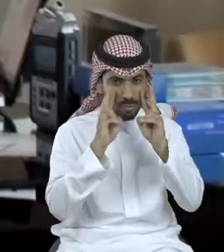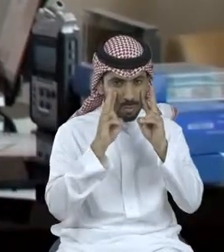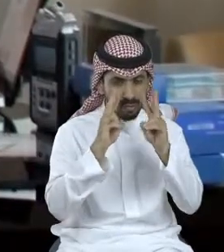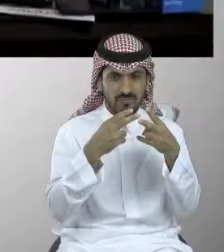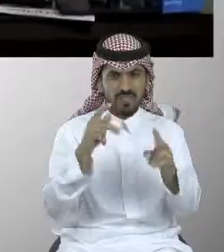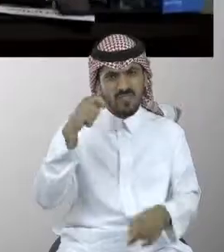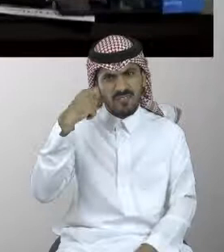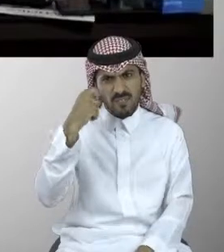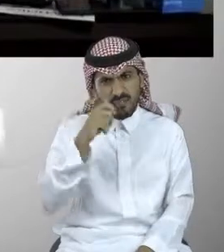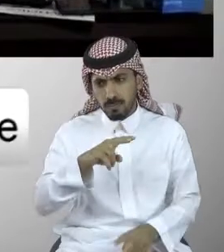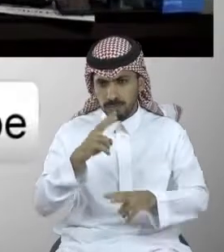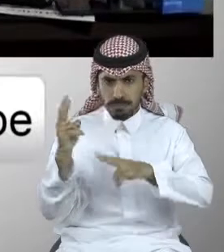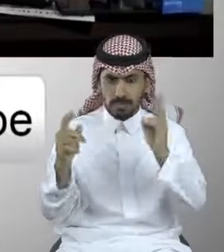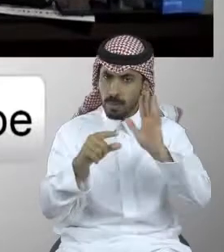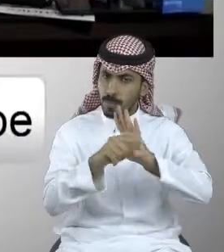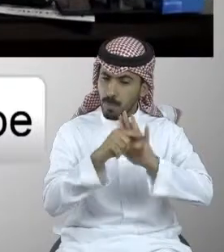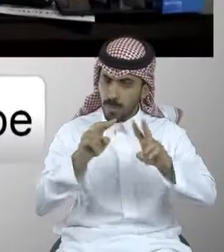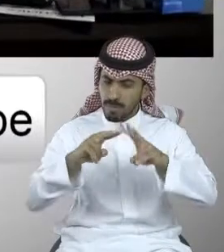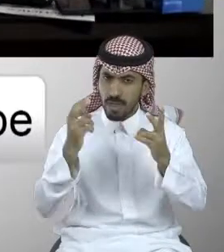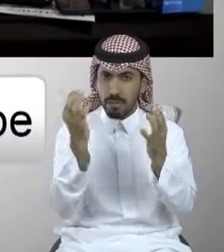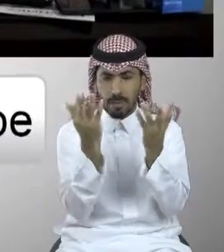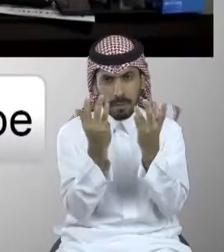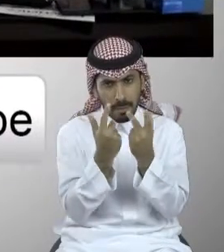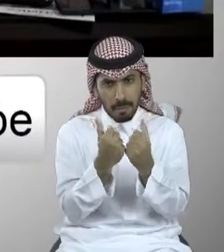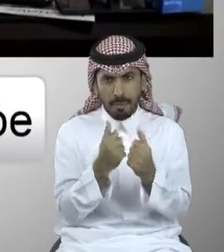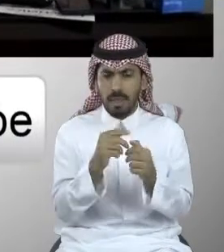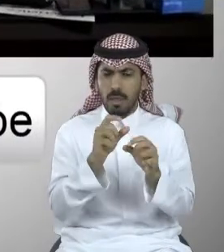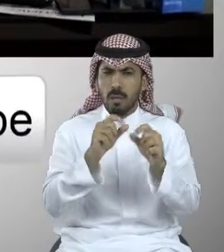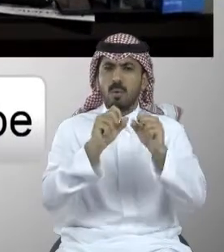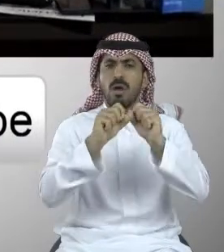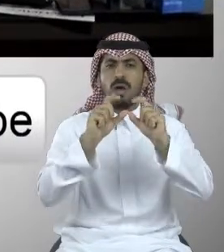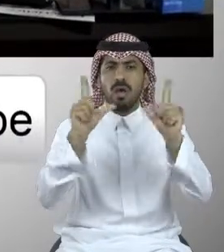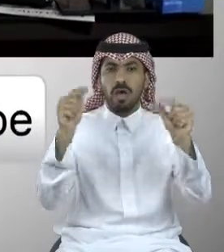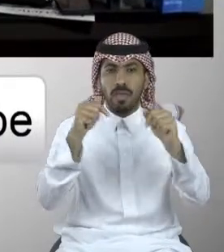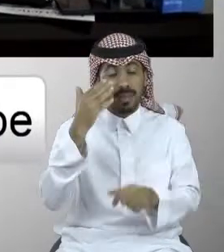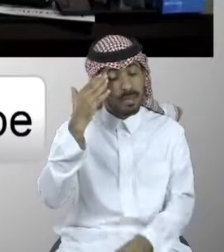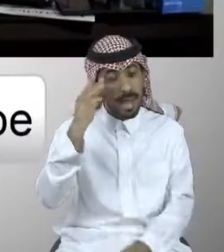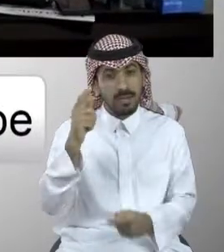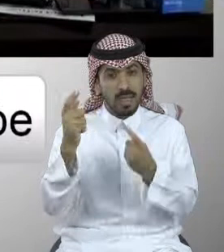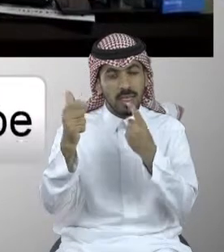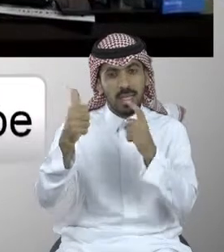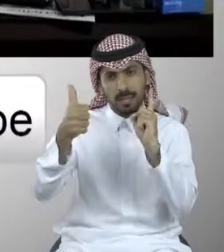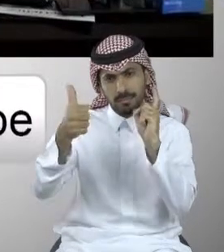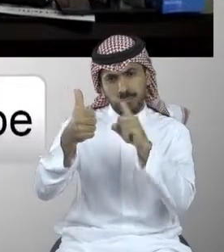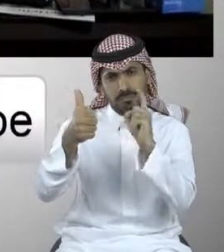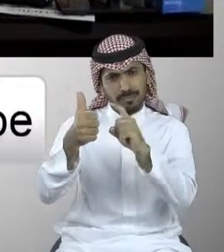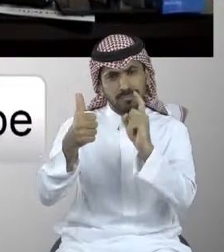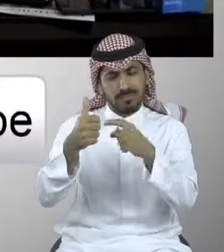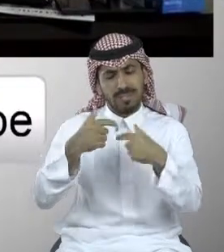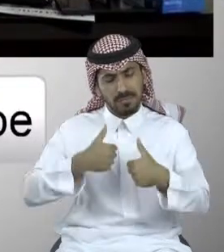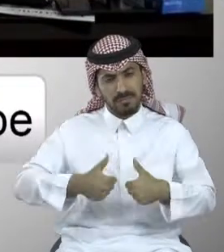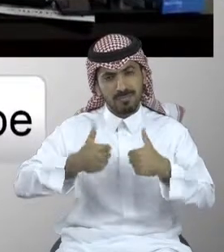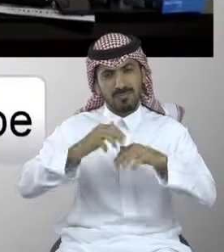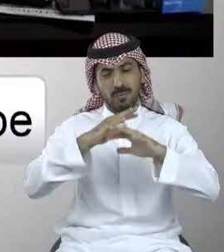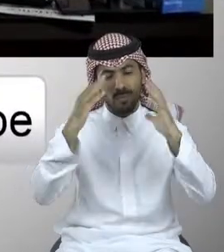فيديوهاتنا. شيء ثاني من ناحيتنا الارقام عندنا تزيد وهذا يكون شيء احسن باذن الله. ولا تنسونا برضه من اللايك حقكم،